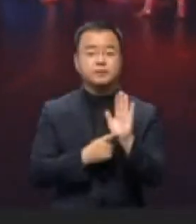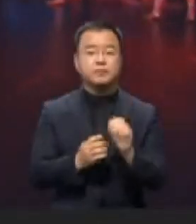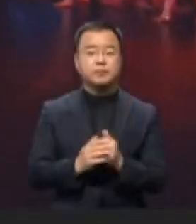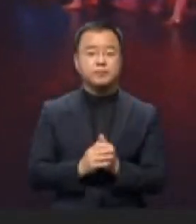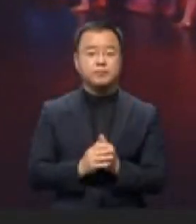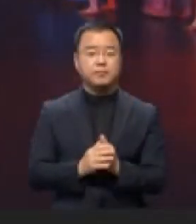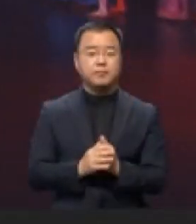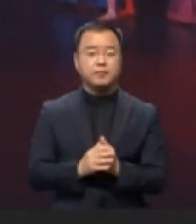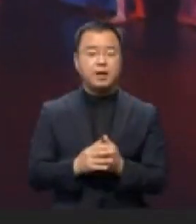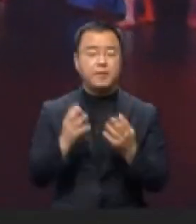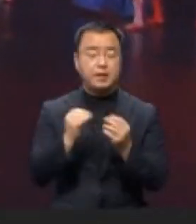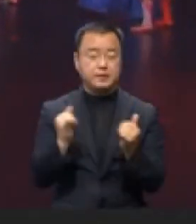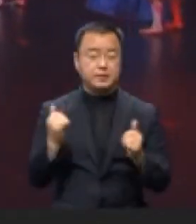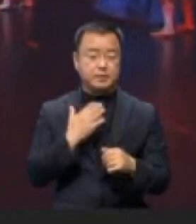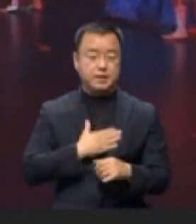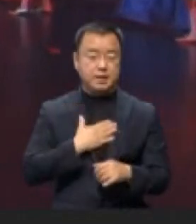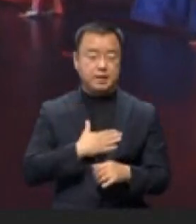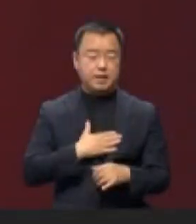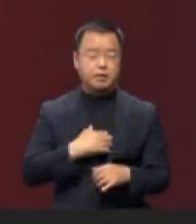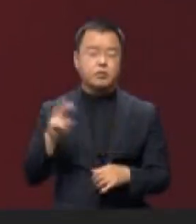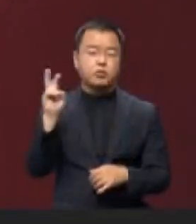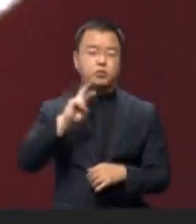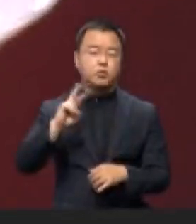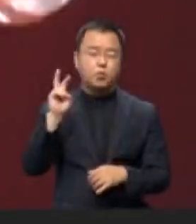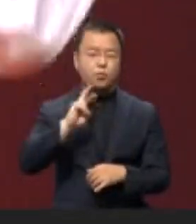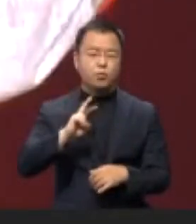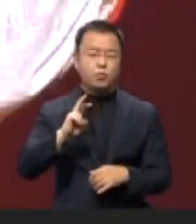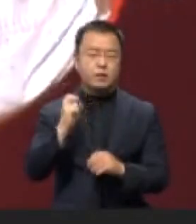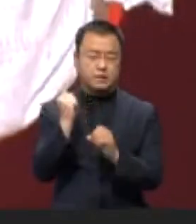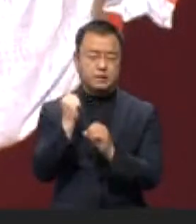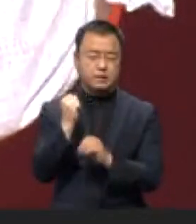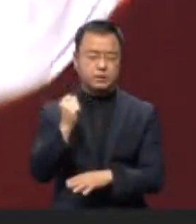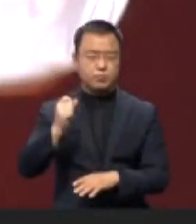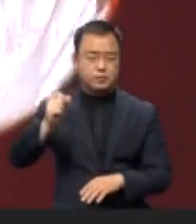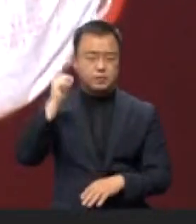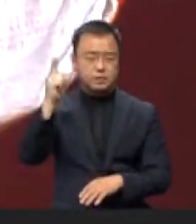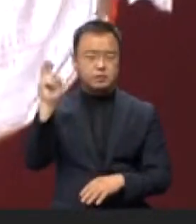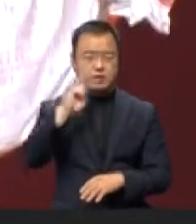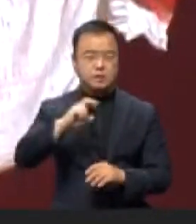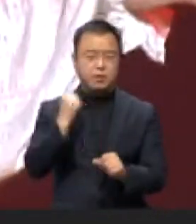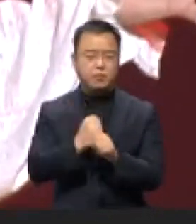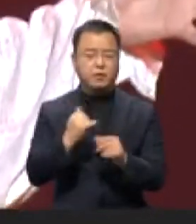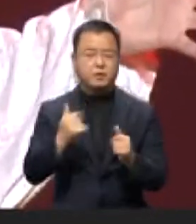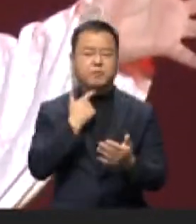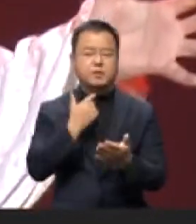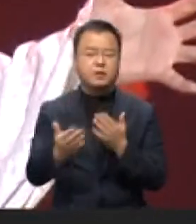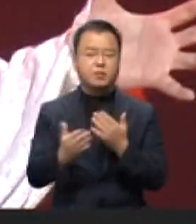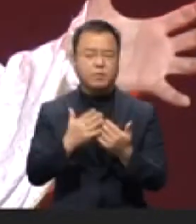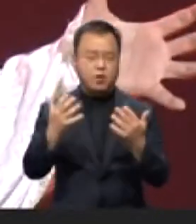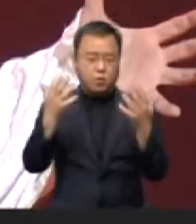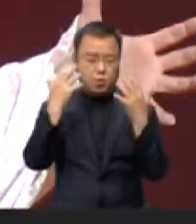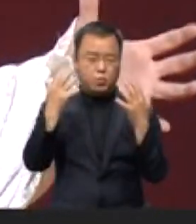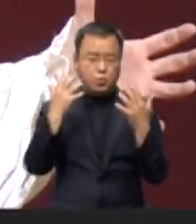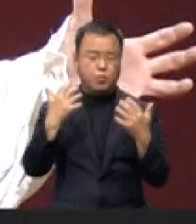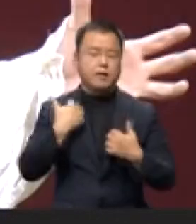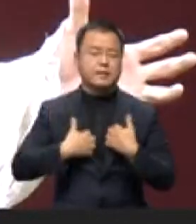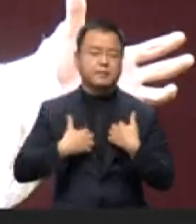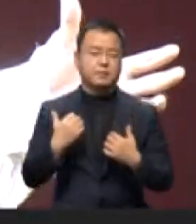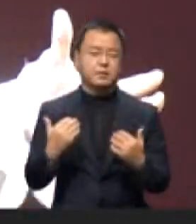널리 알려진 그의 교향곡을 배경으로 천재 작곡가로 겪어야 했던 고통과 희열의 성장